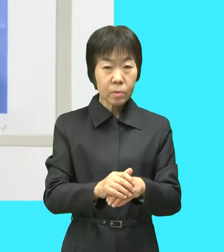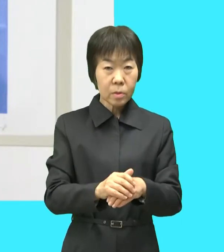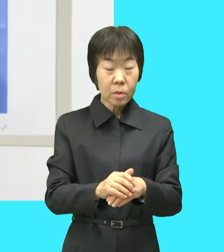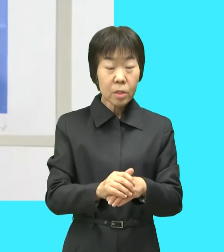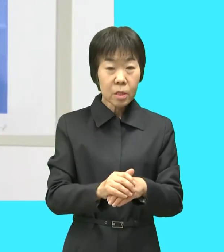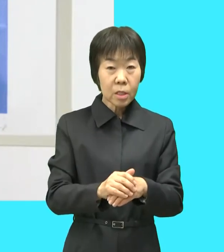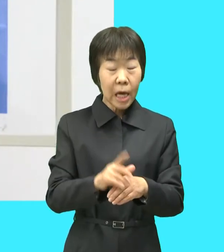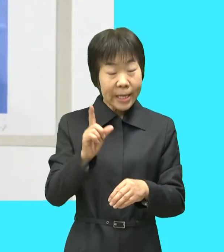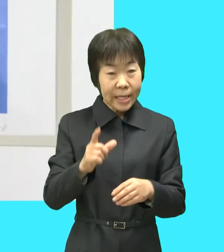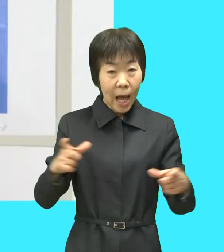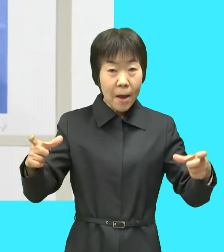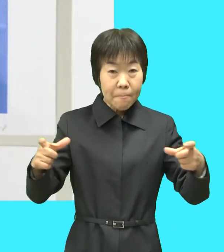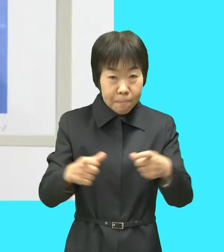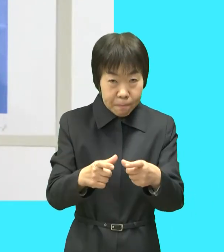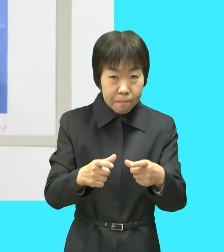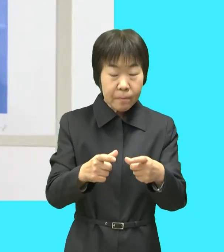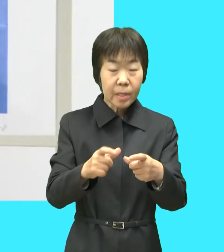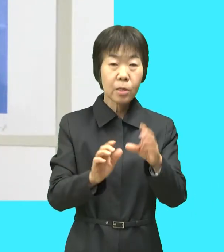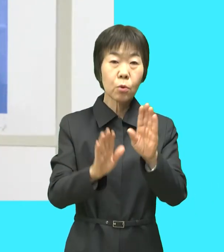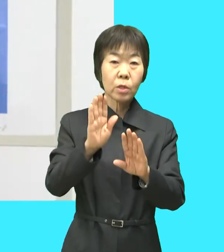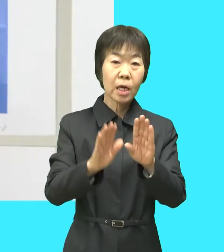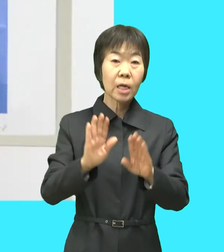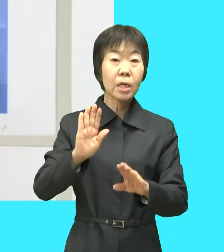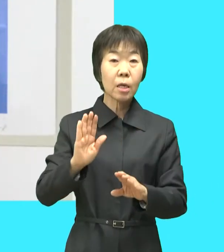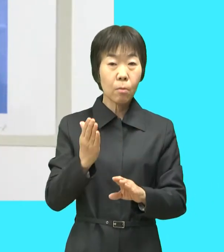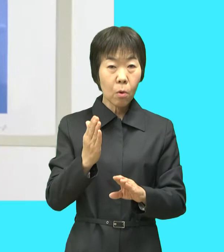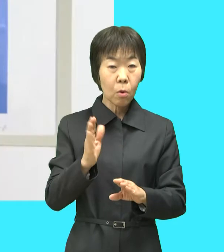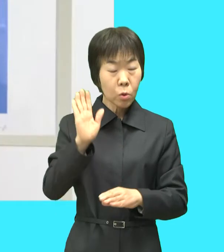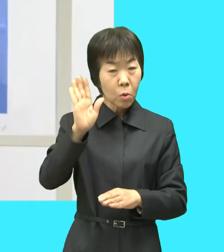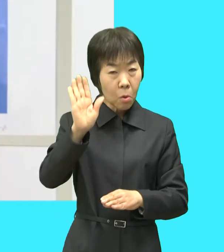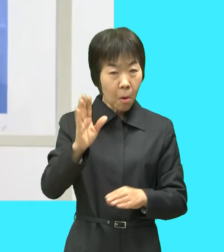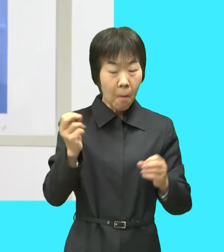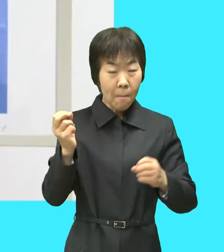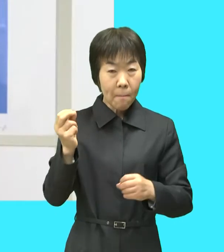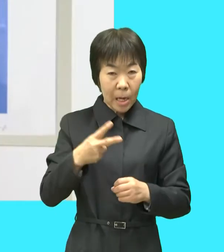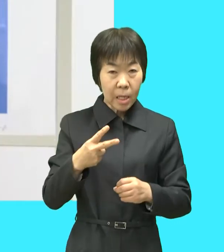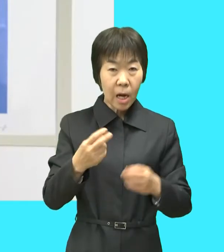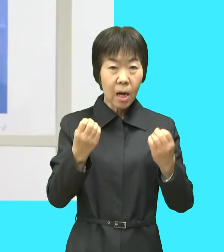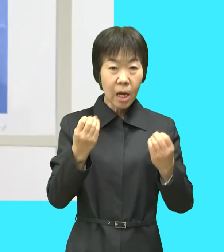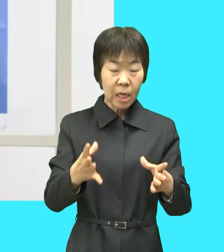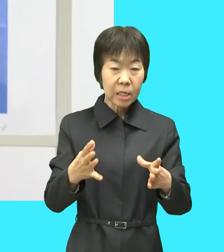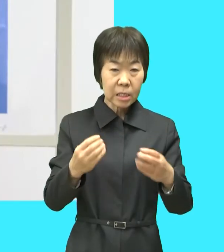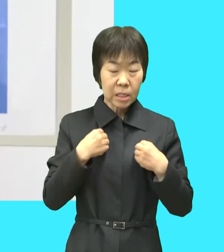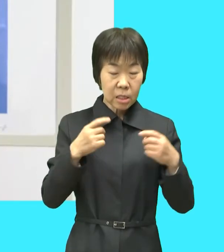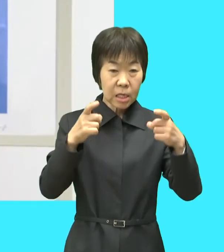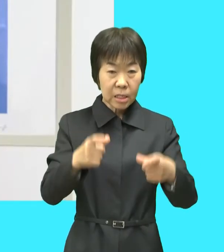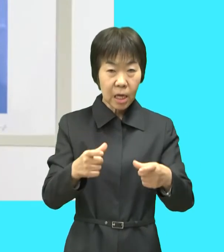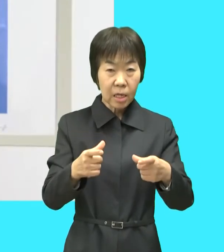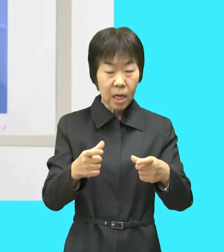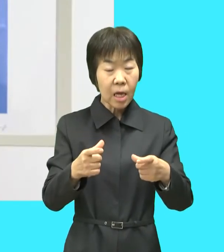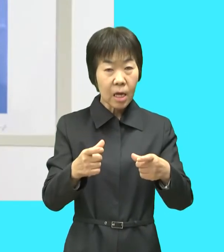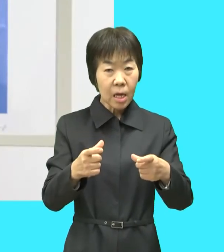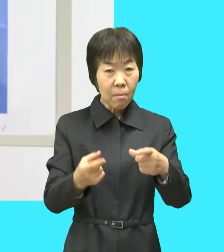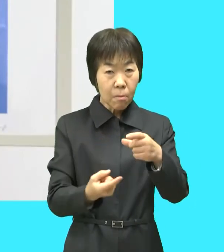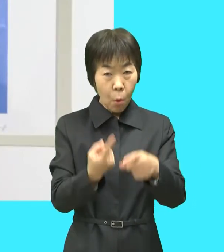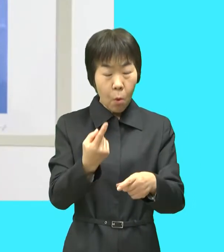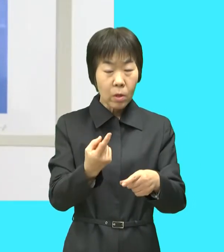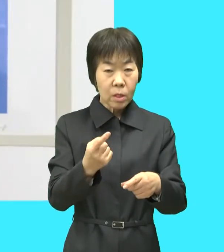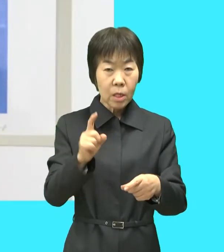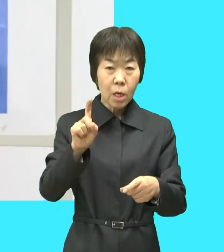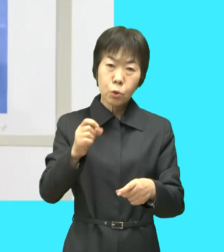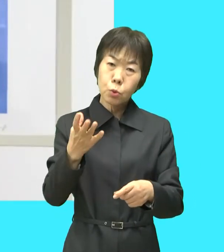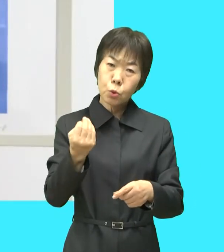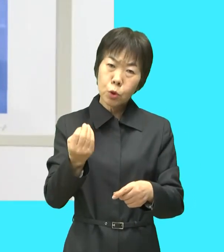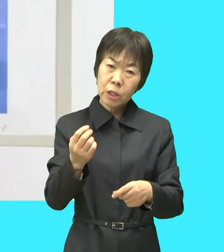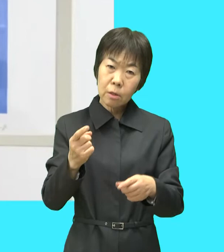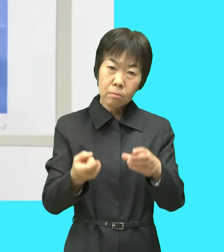意味ちょっと収まった傾向があったんですが、その後また今回の新たなクラスターでやはり十数名出たという状況にあります